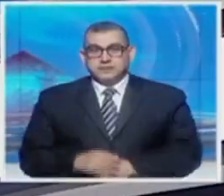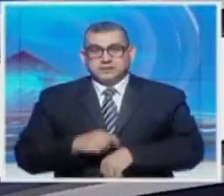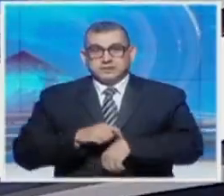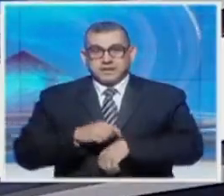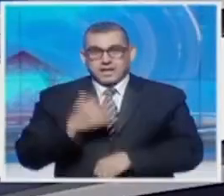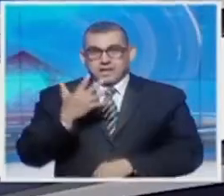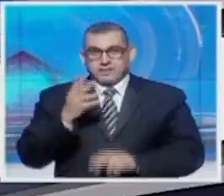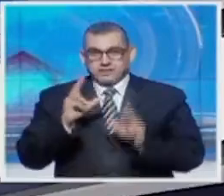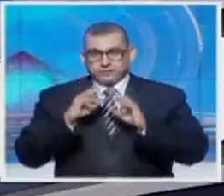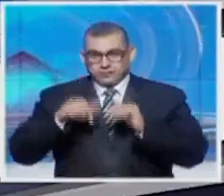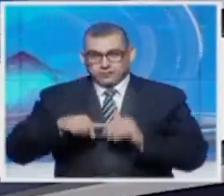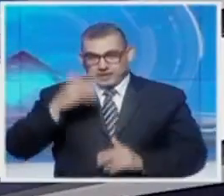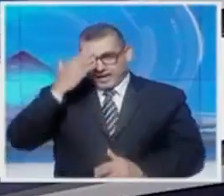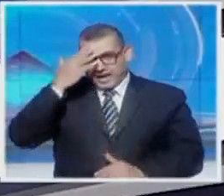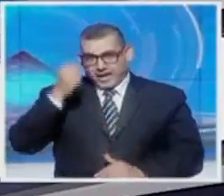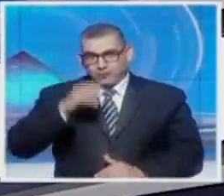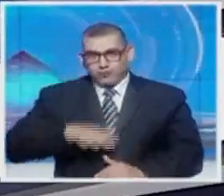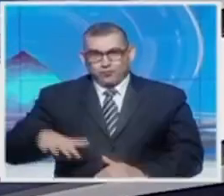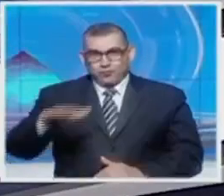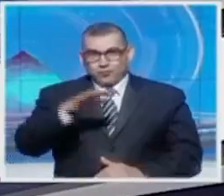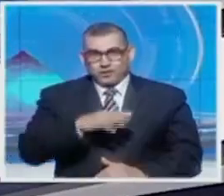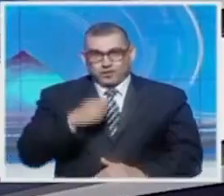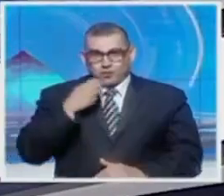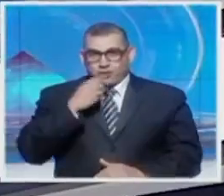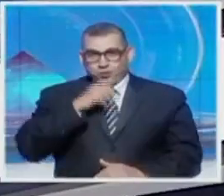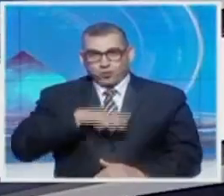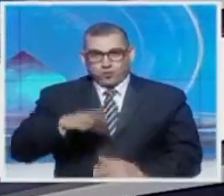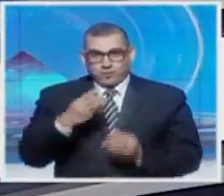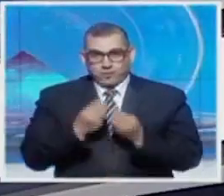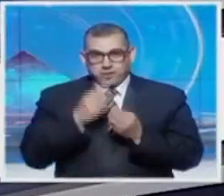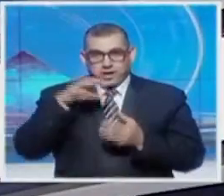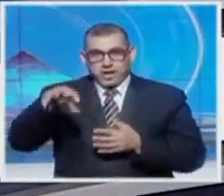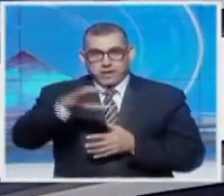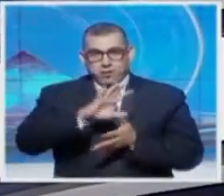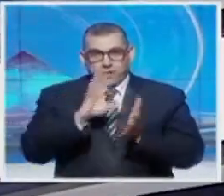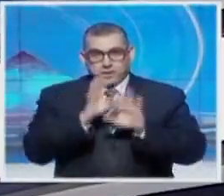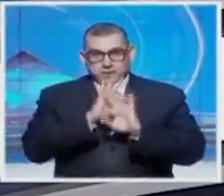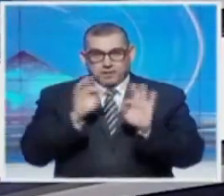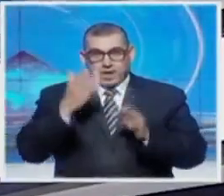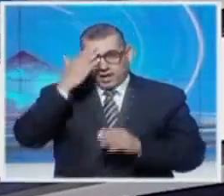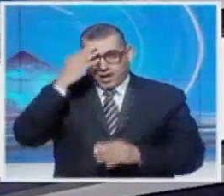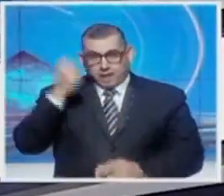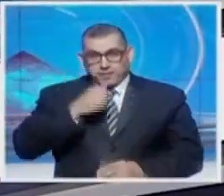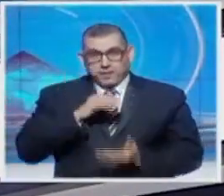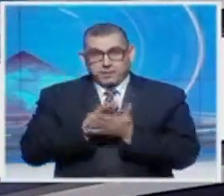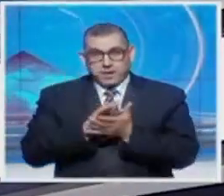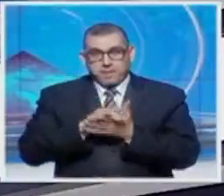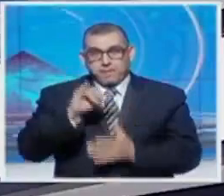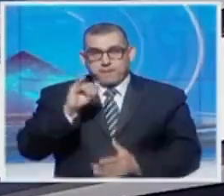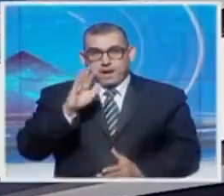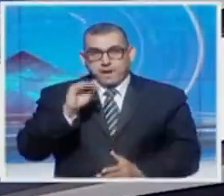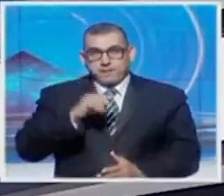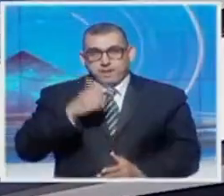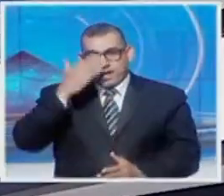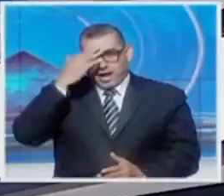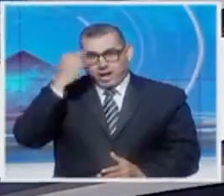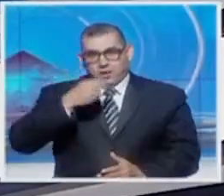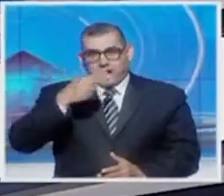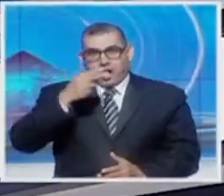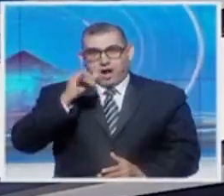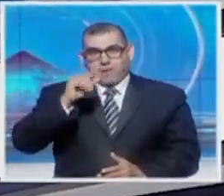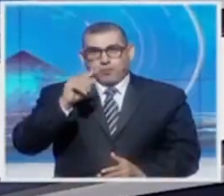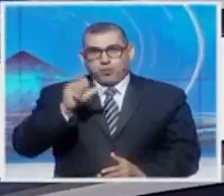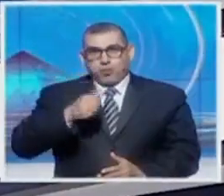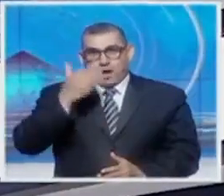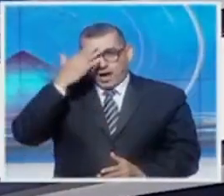الخامسة من التلفزيون المصري. مرحبا بكم سيداتي سادتي في كل مكان، ومرحبا بك زميلي محمد ترك. أهلا بك عمرو،